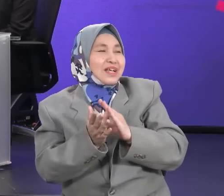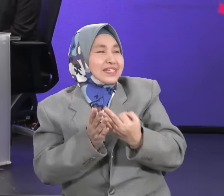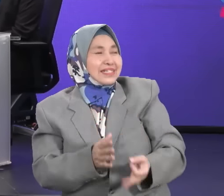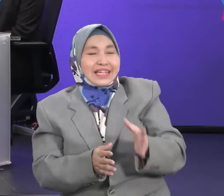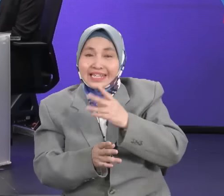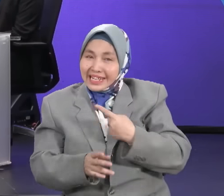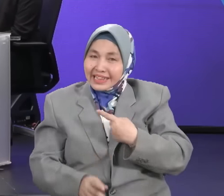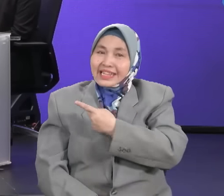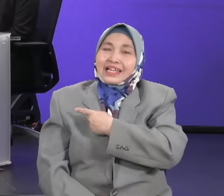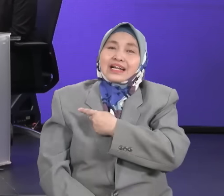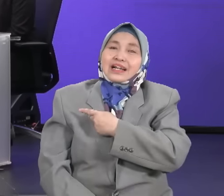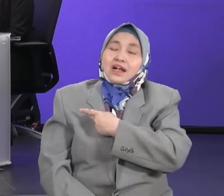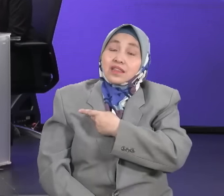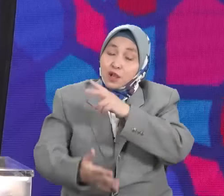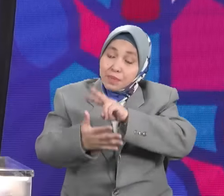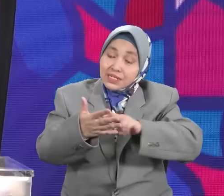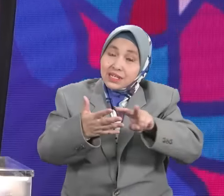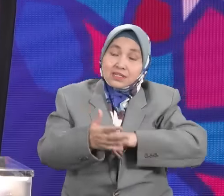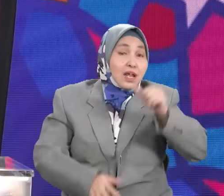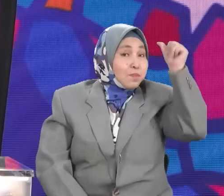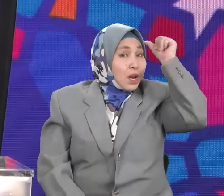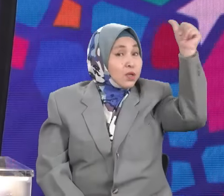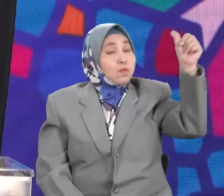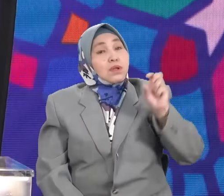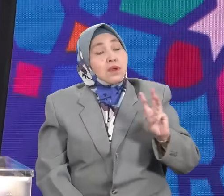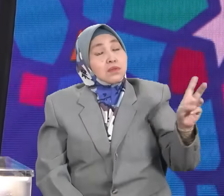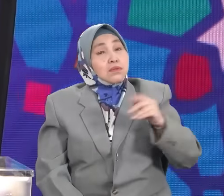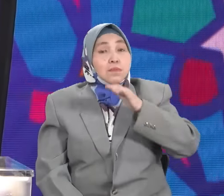kita membaca Assalamualaikum Warahmatullahi